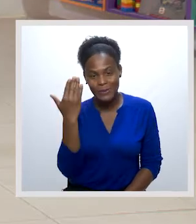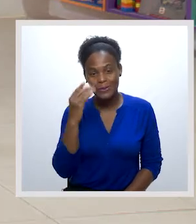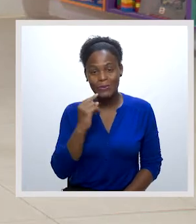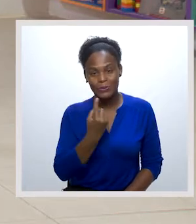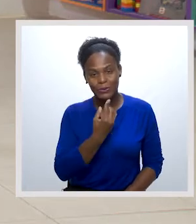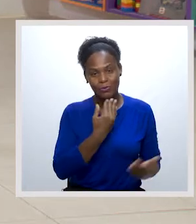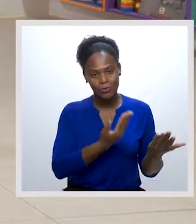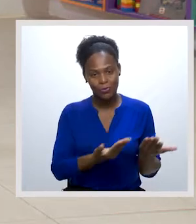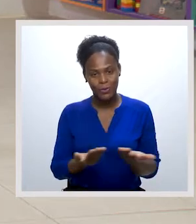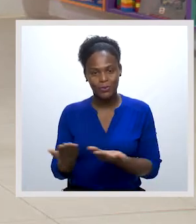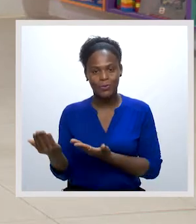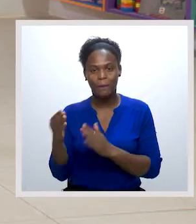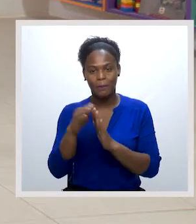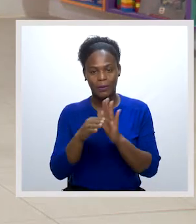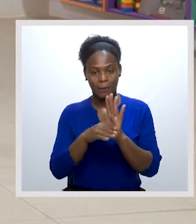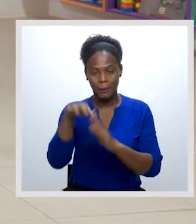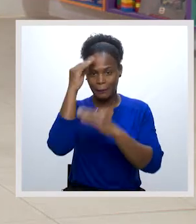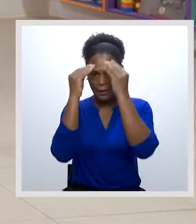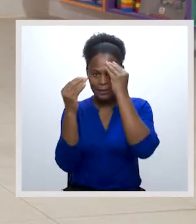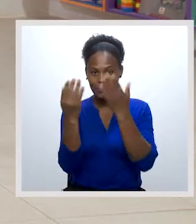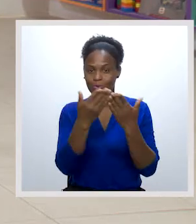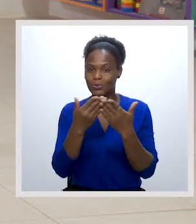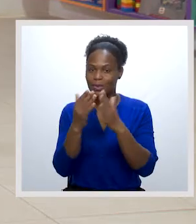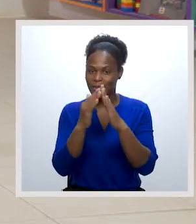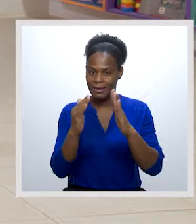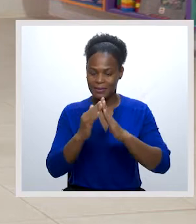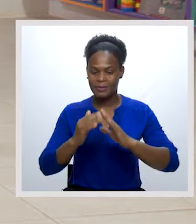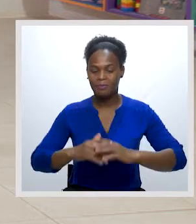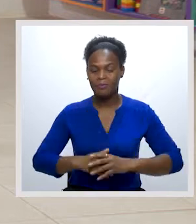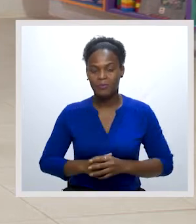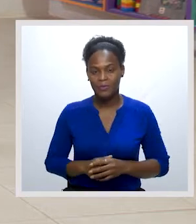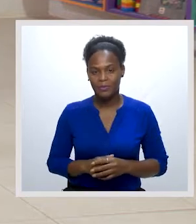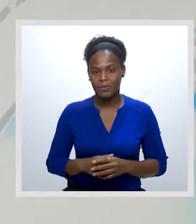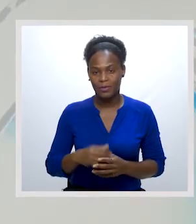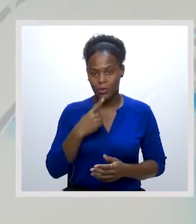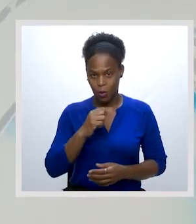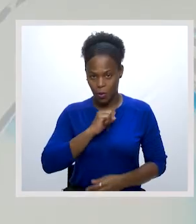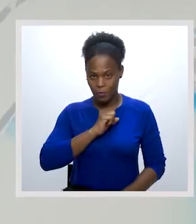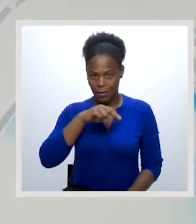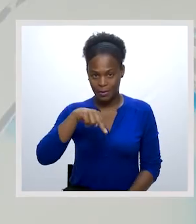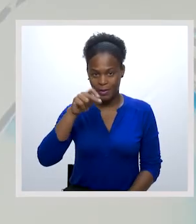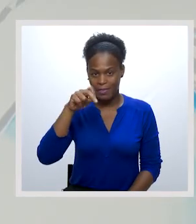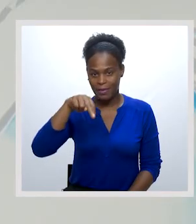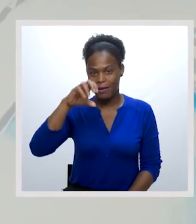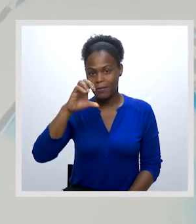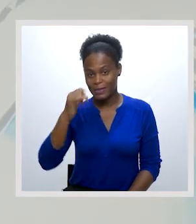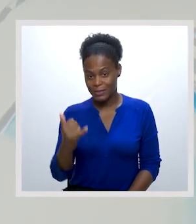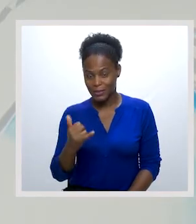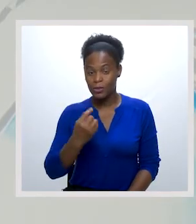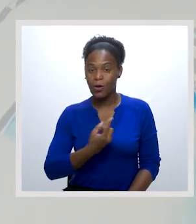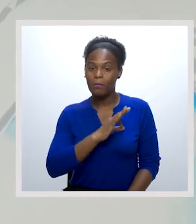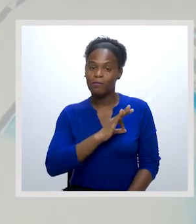soyez le bienvenu au programme Aprender e Estudar em Casa. Je m'appelle Nancy Rodrigues et je suis